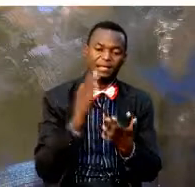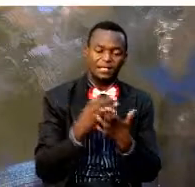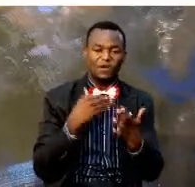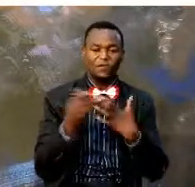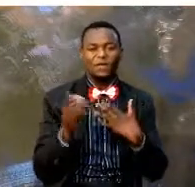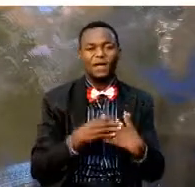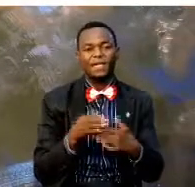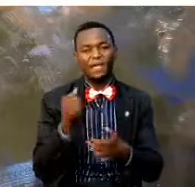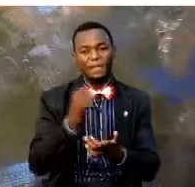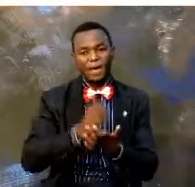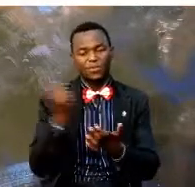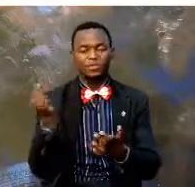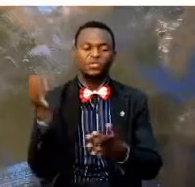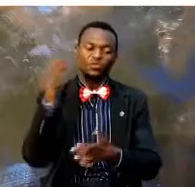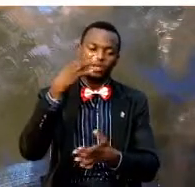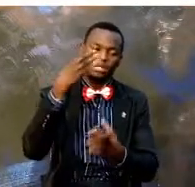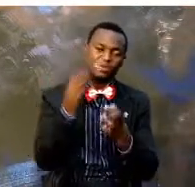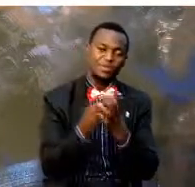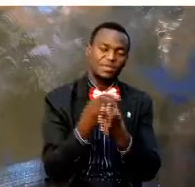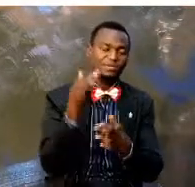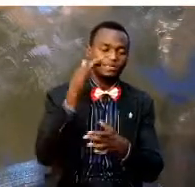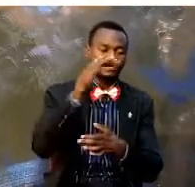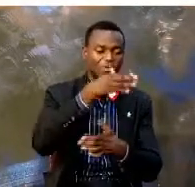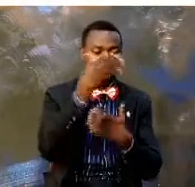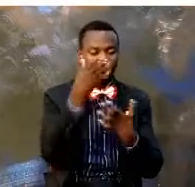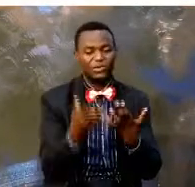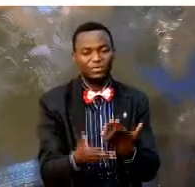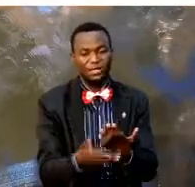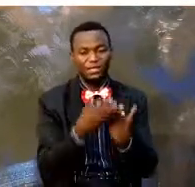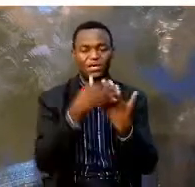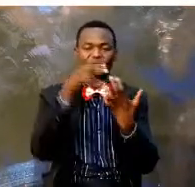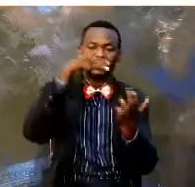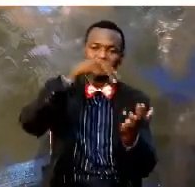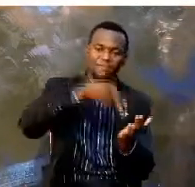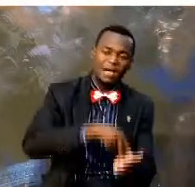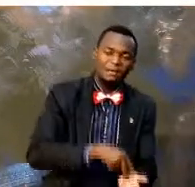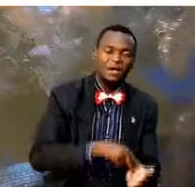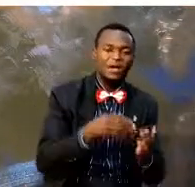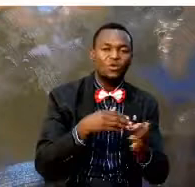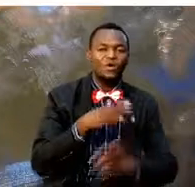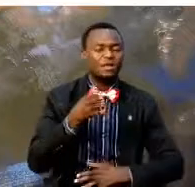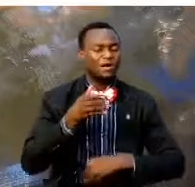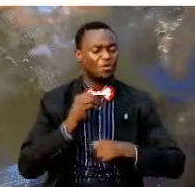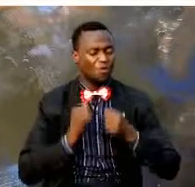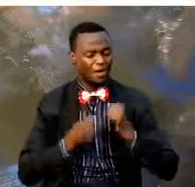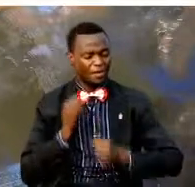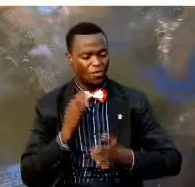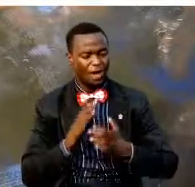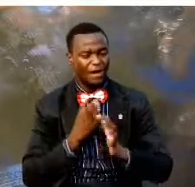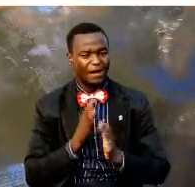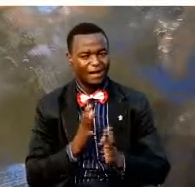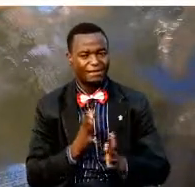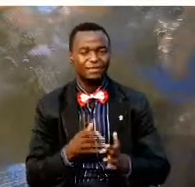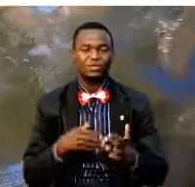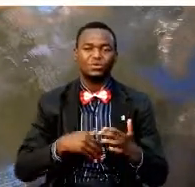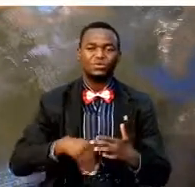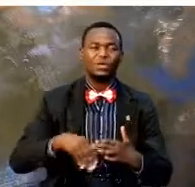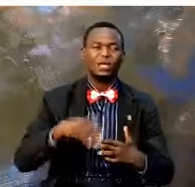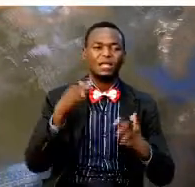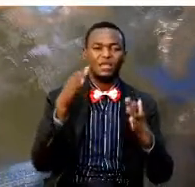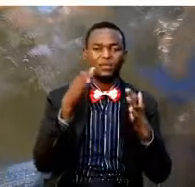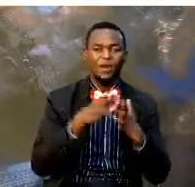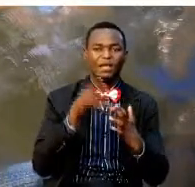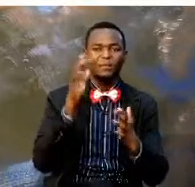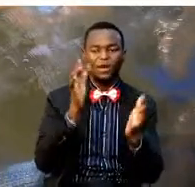yuko nasi jioni ya leo ili atusaidie kunyanyuka, atusaidie kwenda kwa kasi. Tunaenda nyumbani